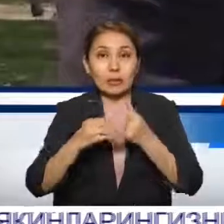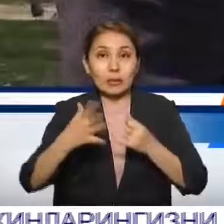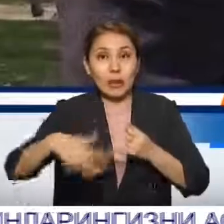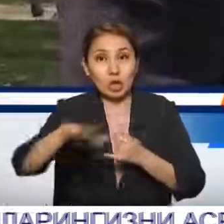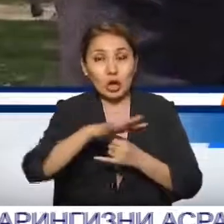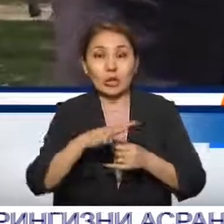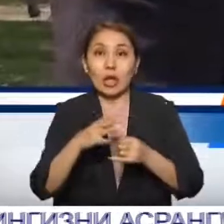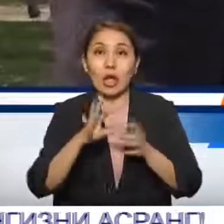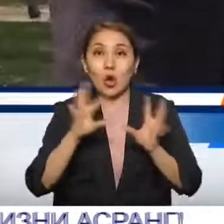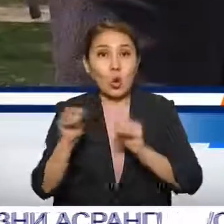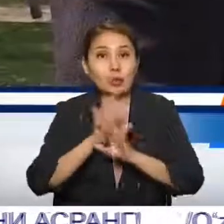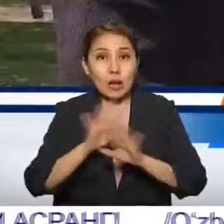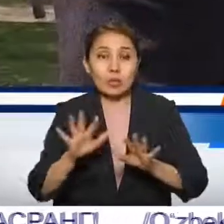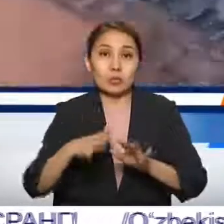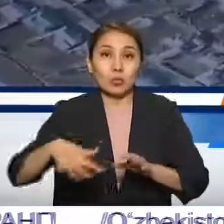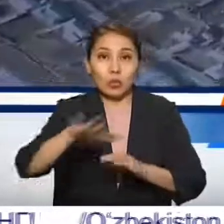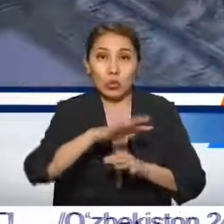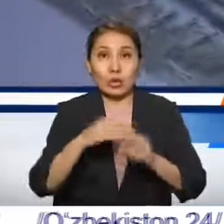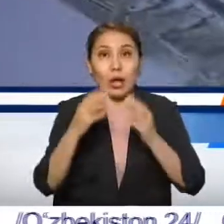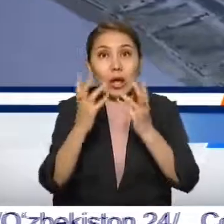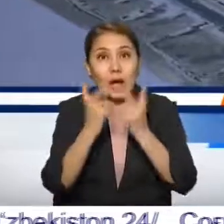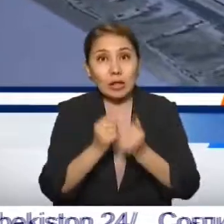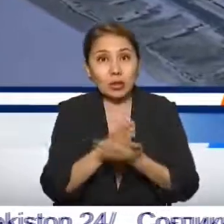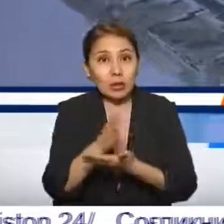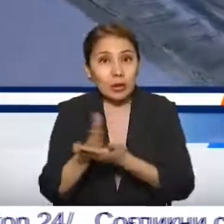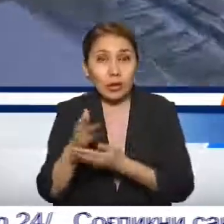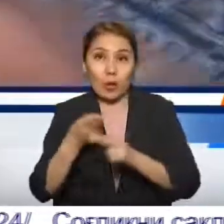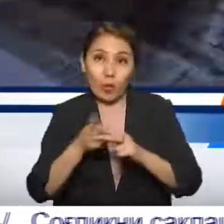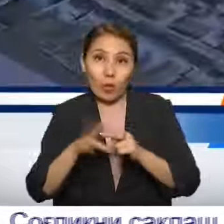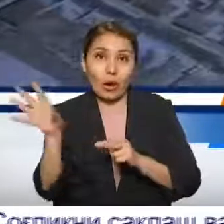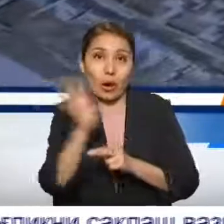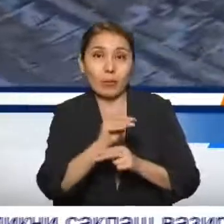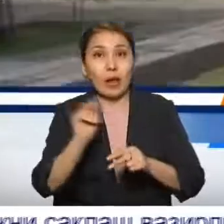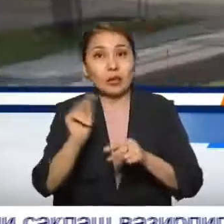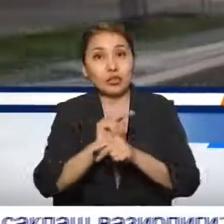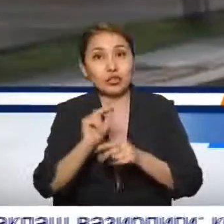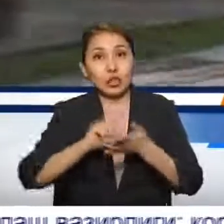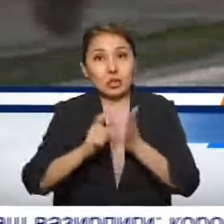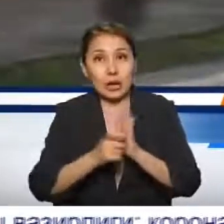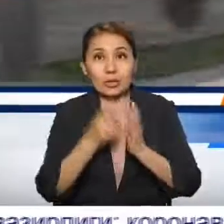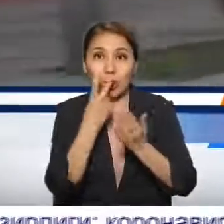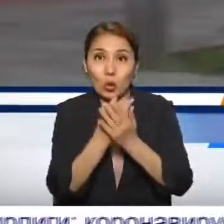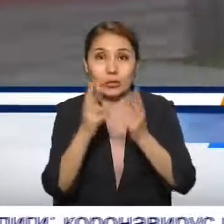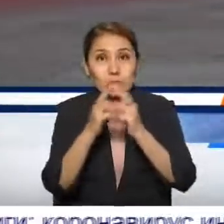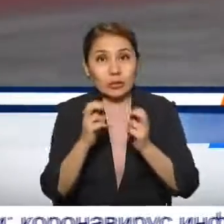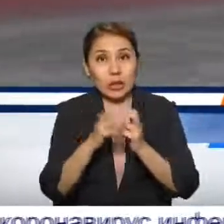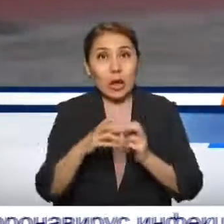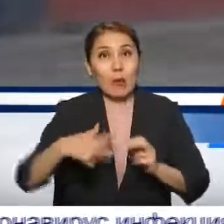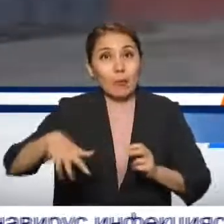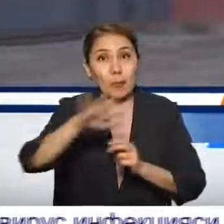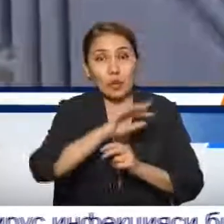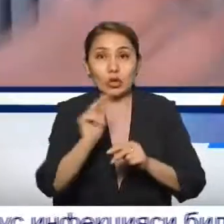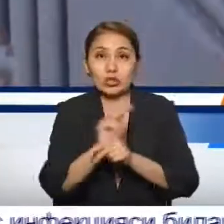maydonlari, ko'chmas mulk obyektlari xatlovdan o'tkazilmoqda. Unda barcha inshootlarning kadastr hujjatlari ko'zdan kechirilyapti. Binolarning